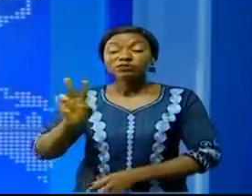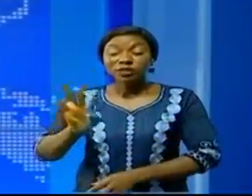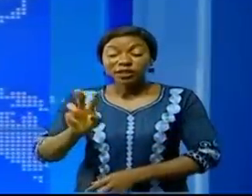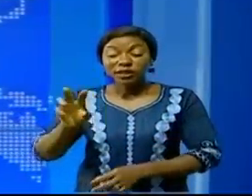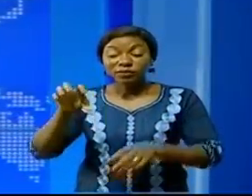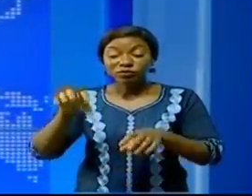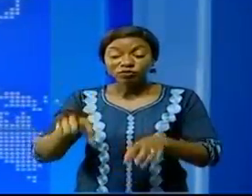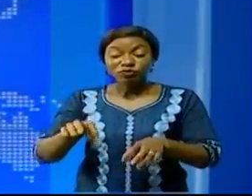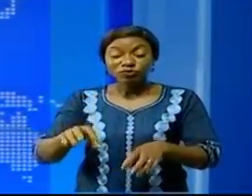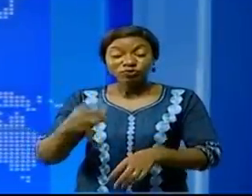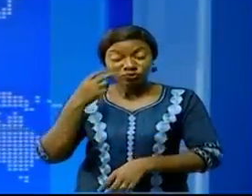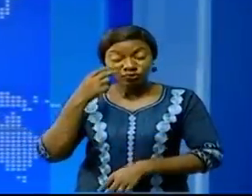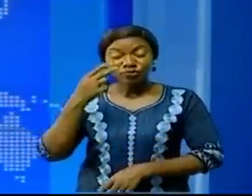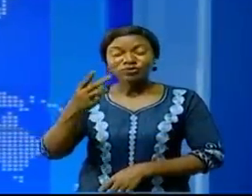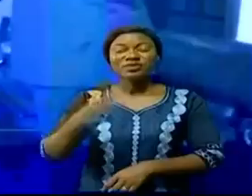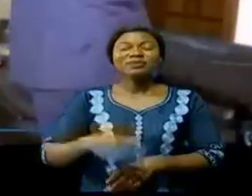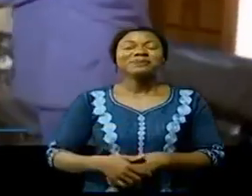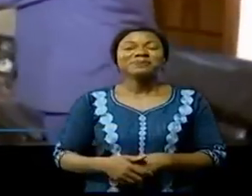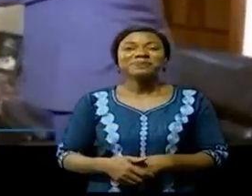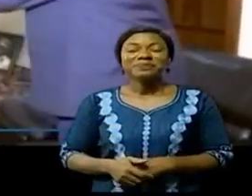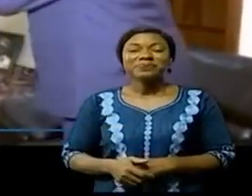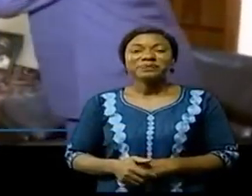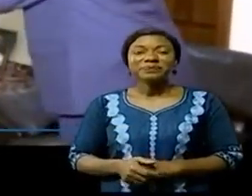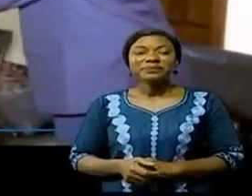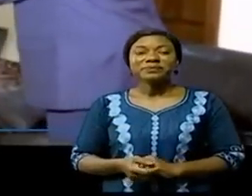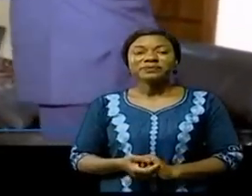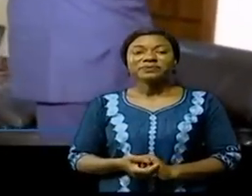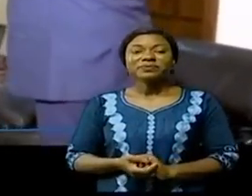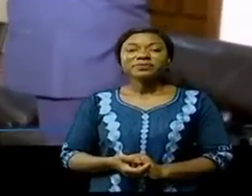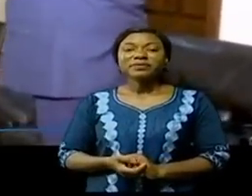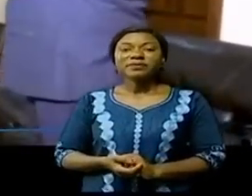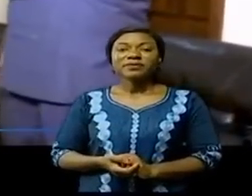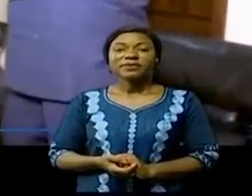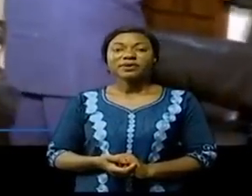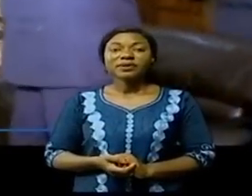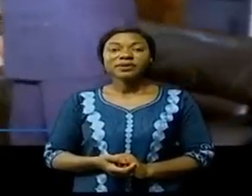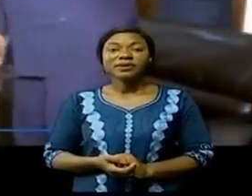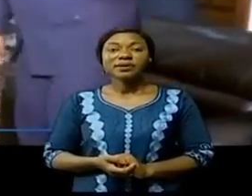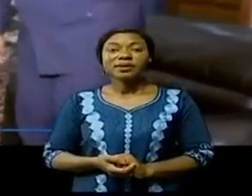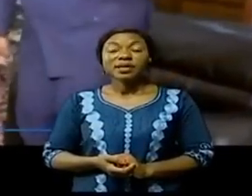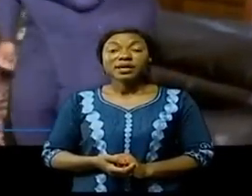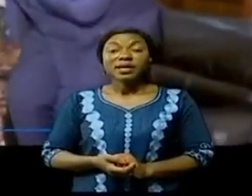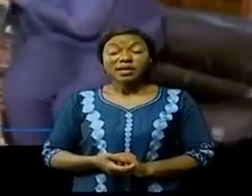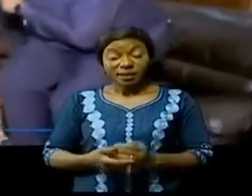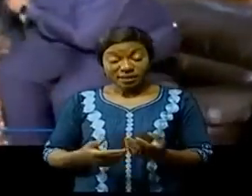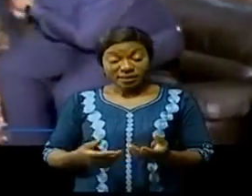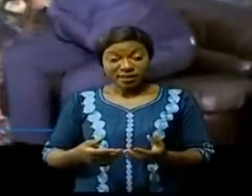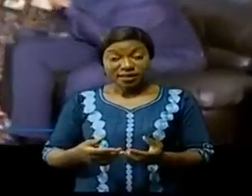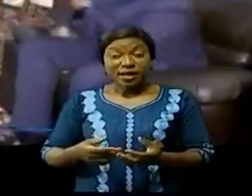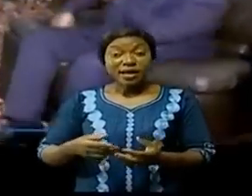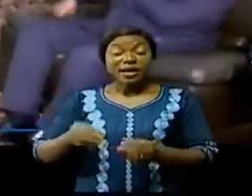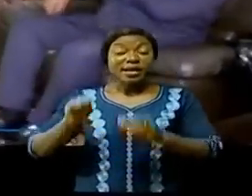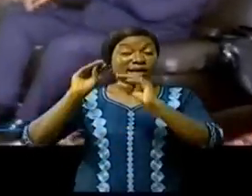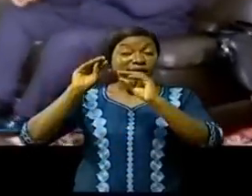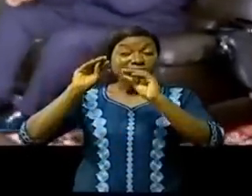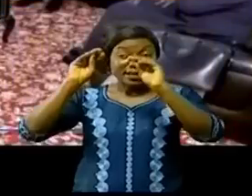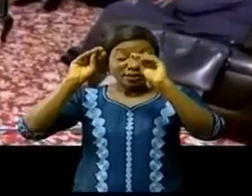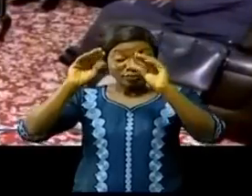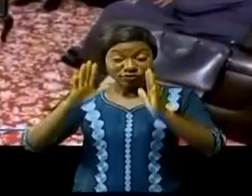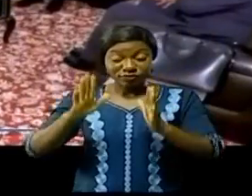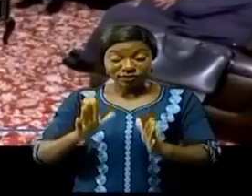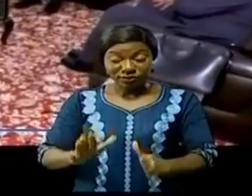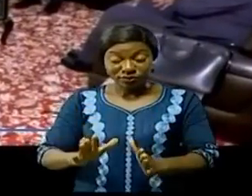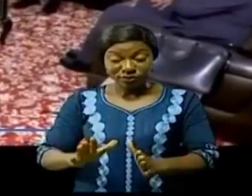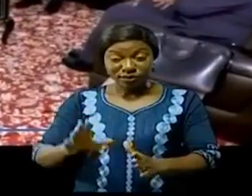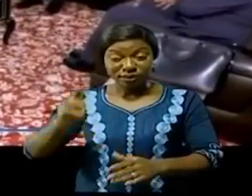Congo. Reportage à Chimène Dumdo. Au ministère du numérique, le professeur Désiré Cachemire Kolongele Eberhand,